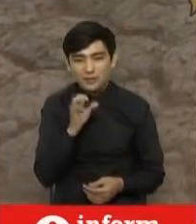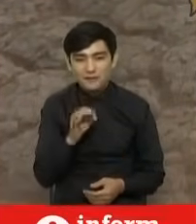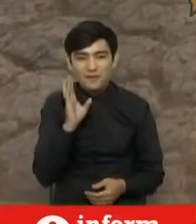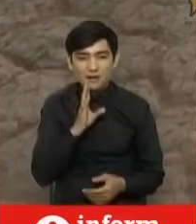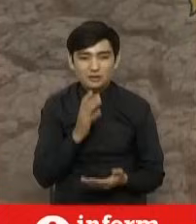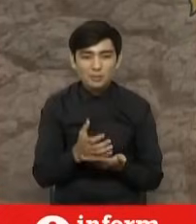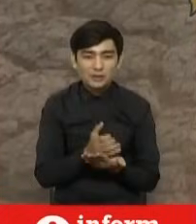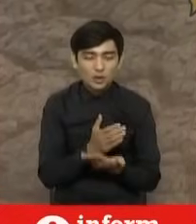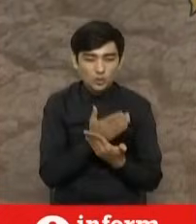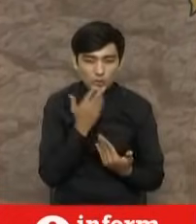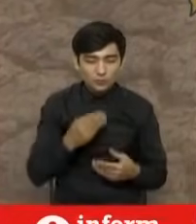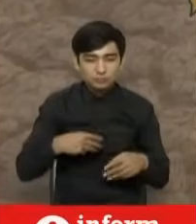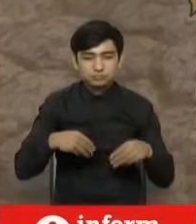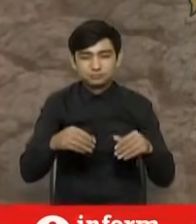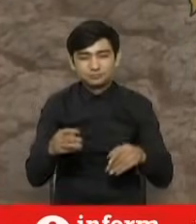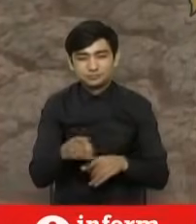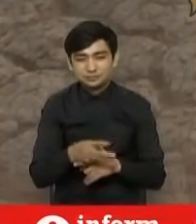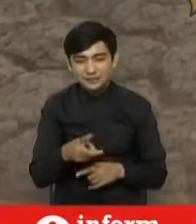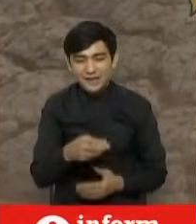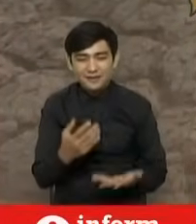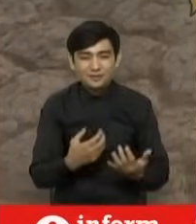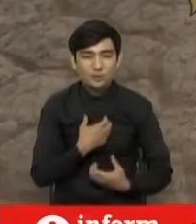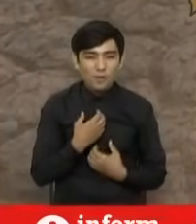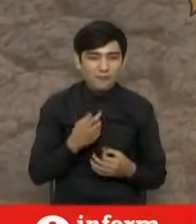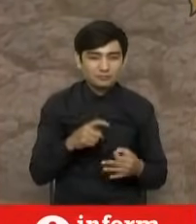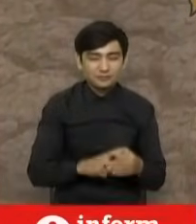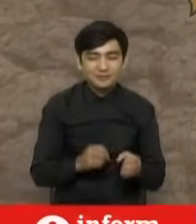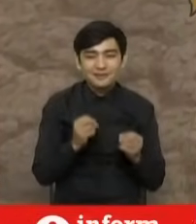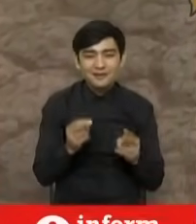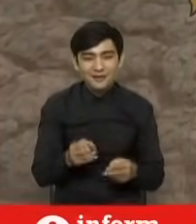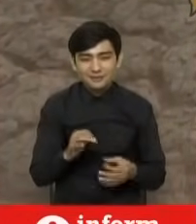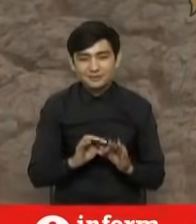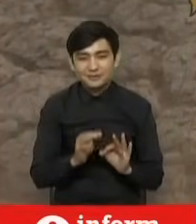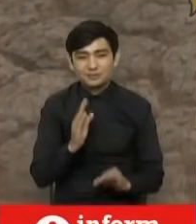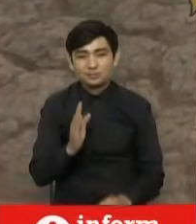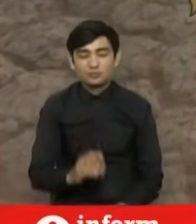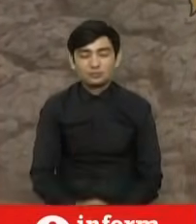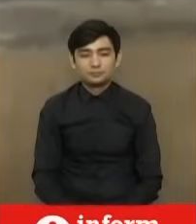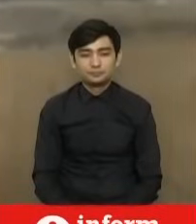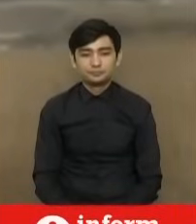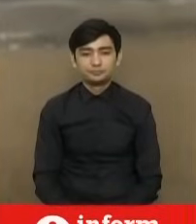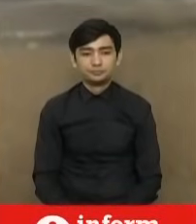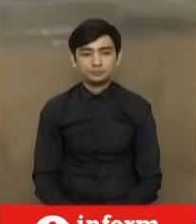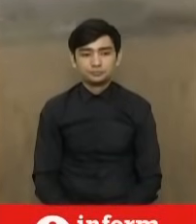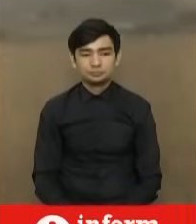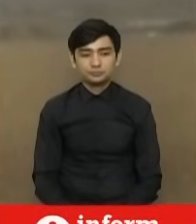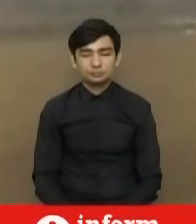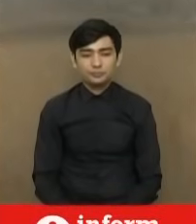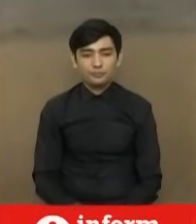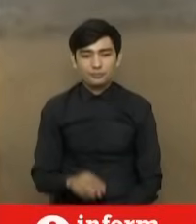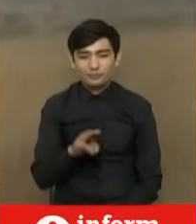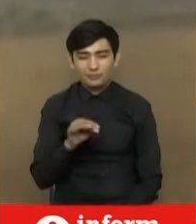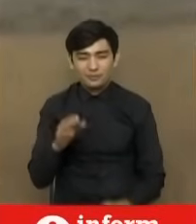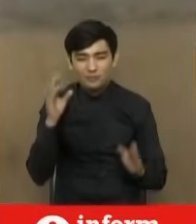водами для орошения и как фермерам застраховать себя от потери урожая, расскажет Екатерина Белоусова. В